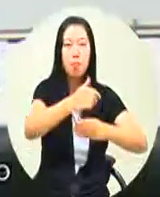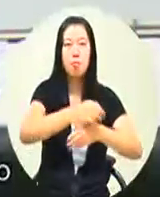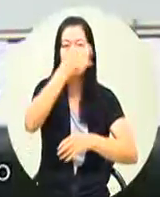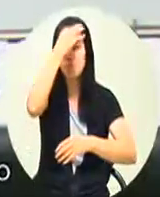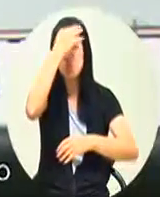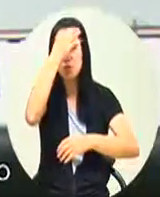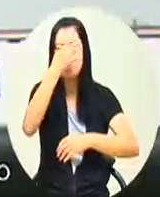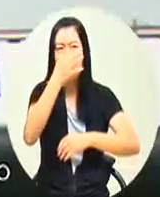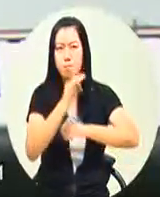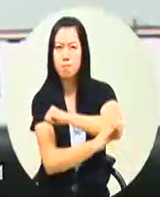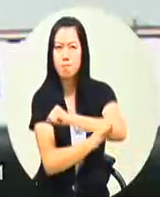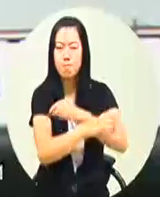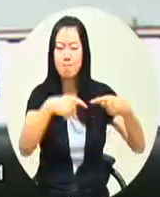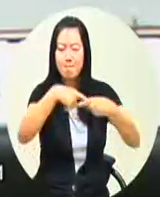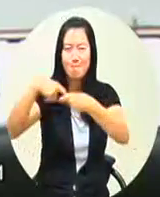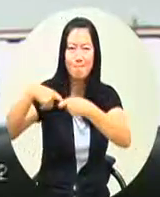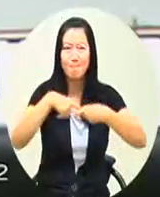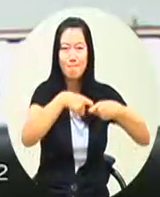构。